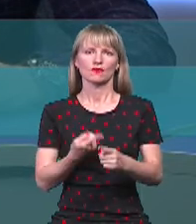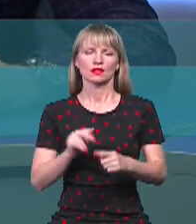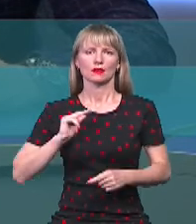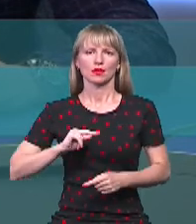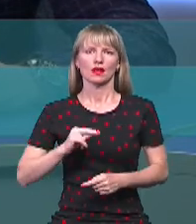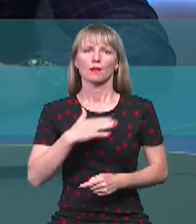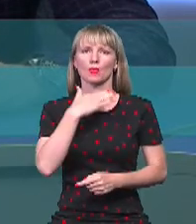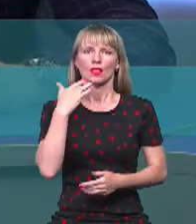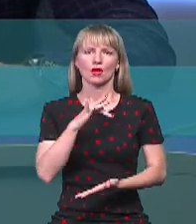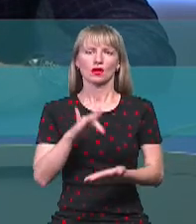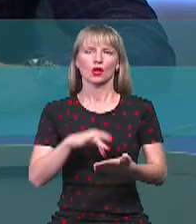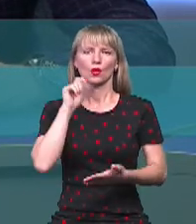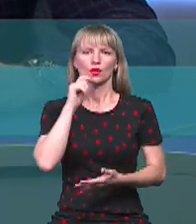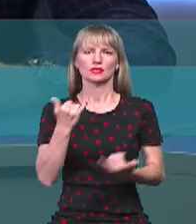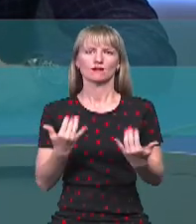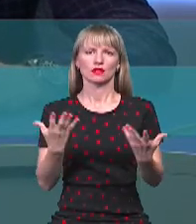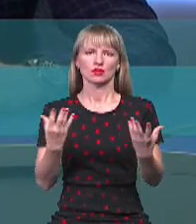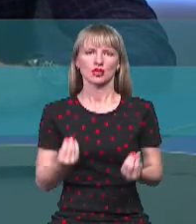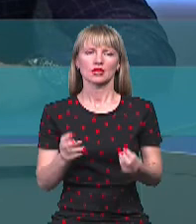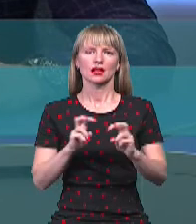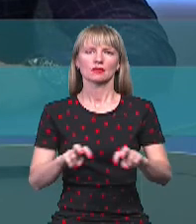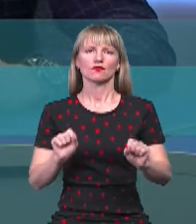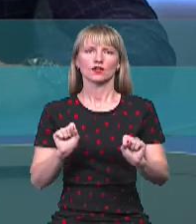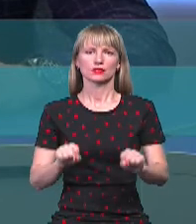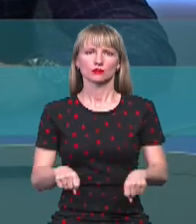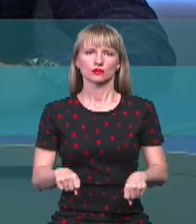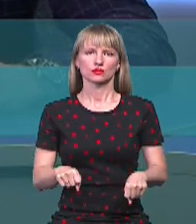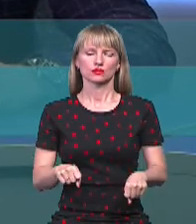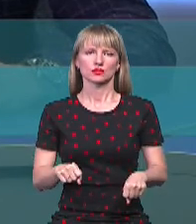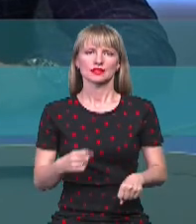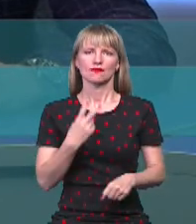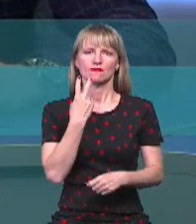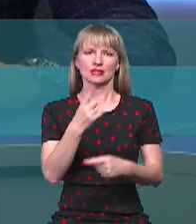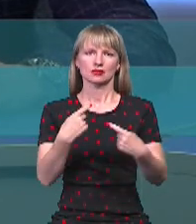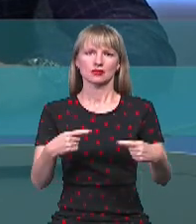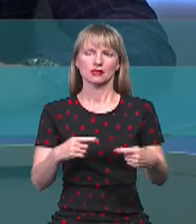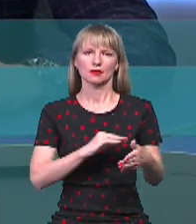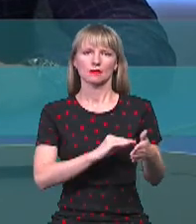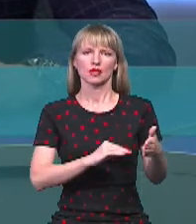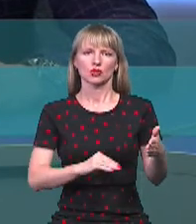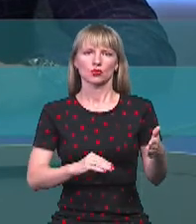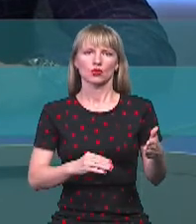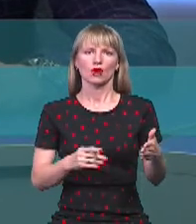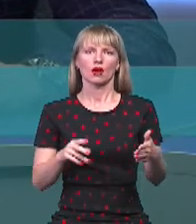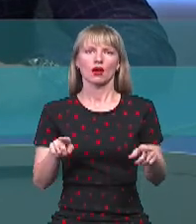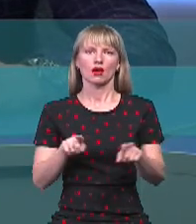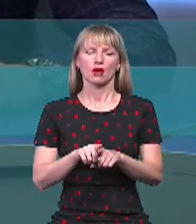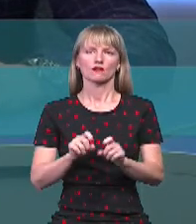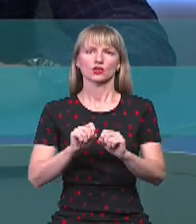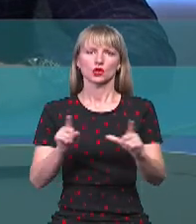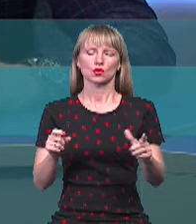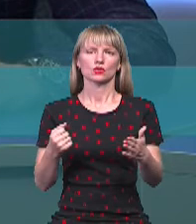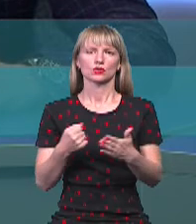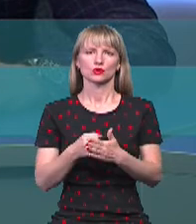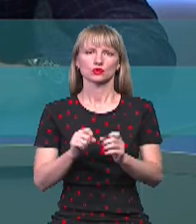Многие города Украины на сегодняшний день рассматривают возможность видоизменения меню как в школах, так и в